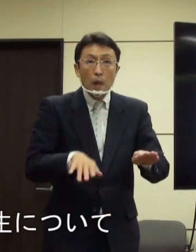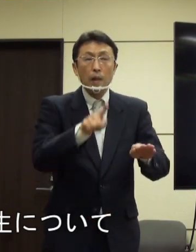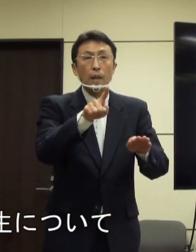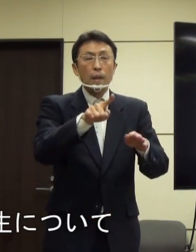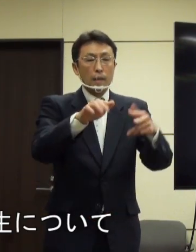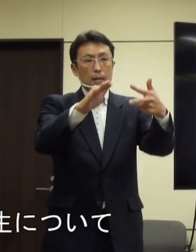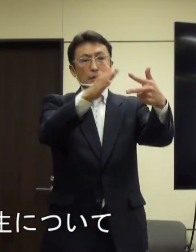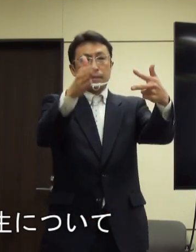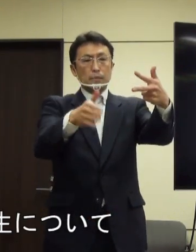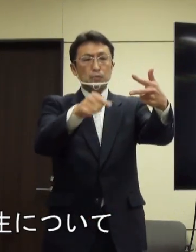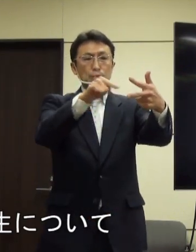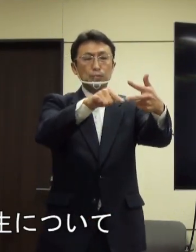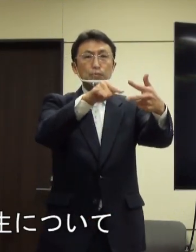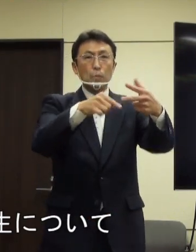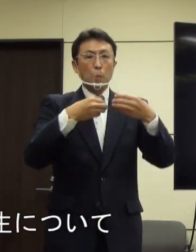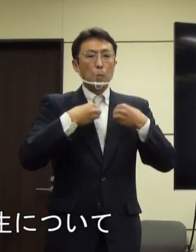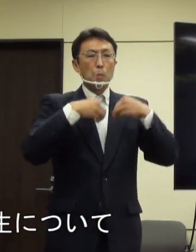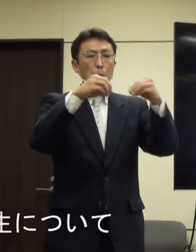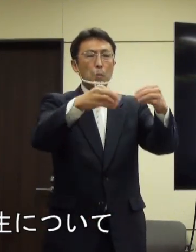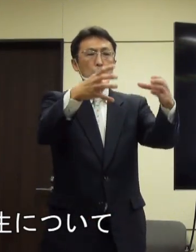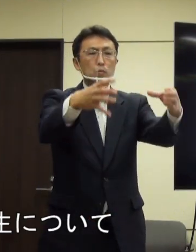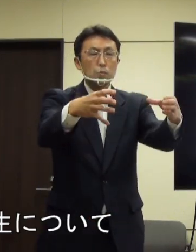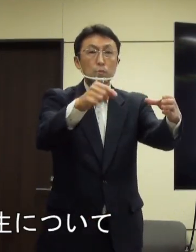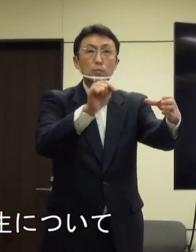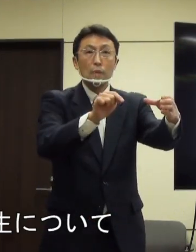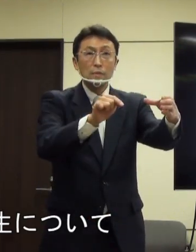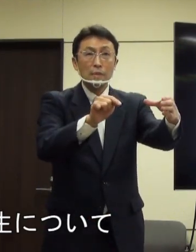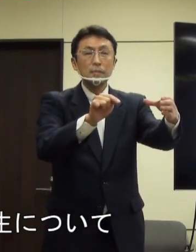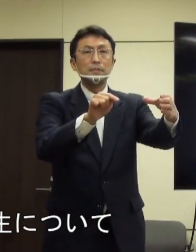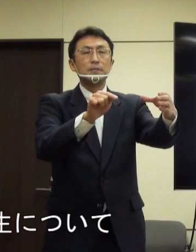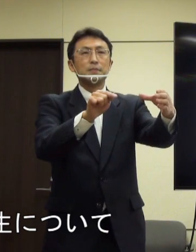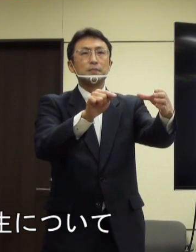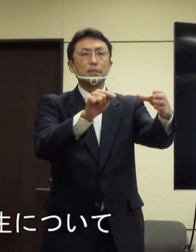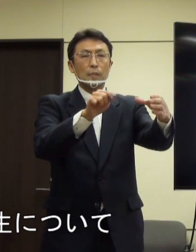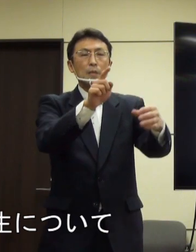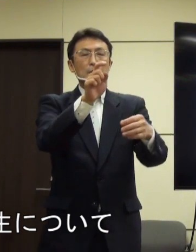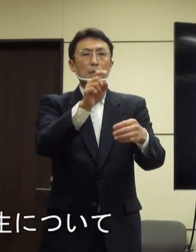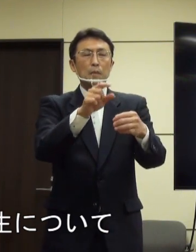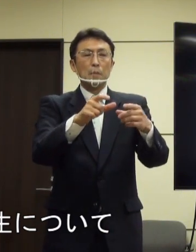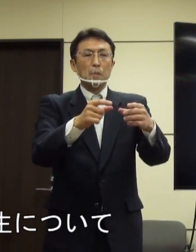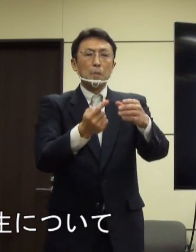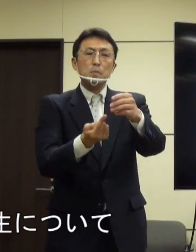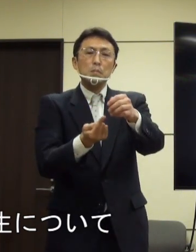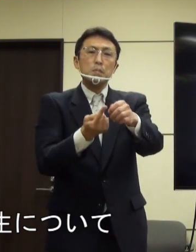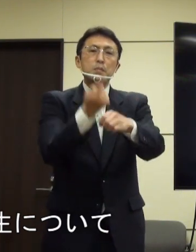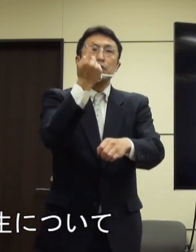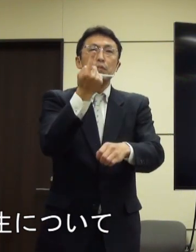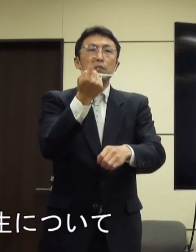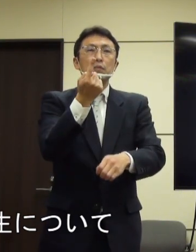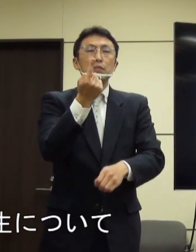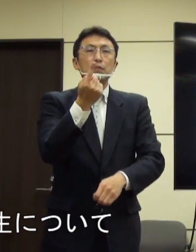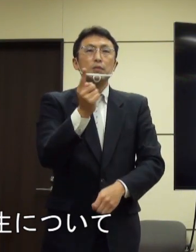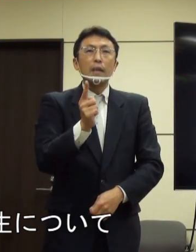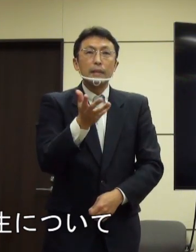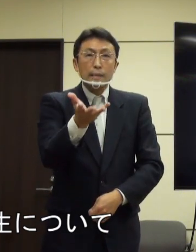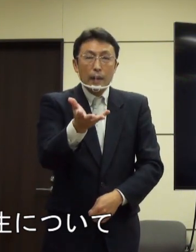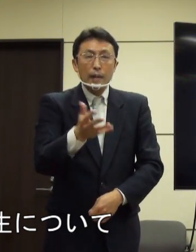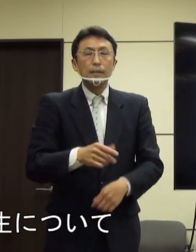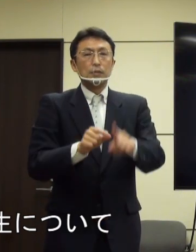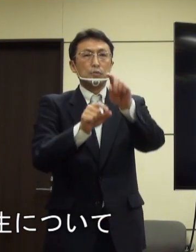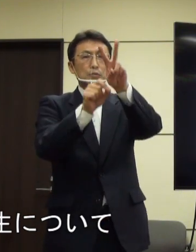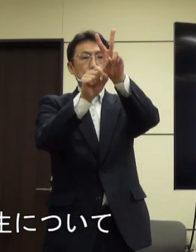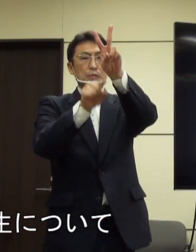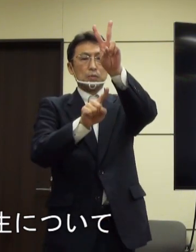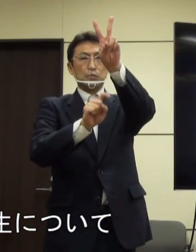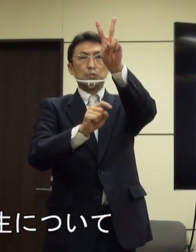クラスターでありますが発端はですねまず一人目の方12月